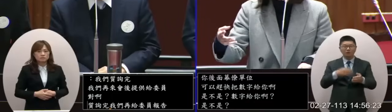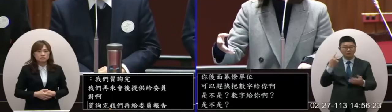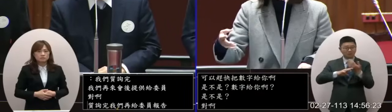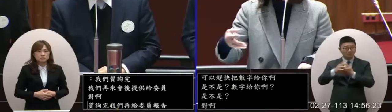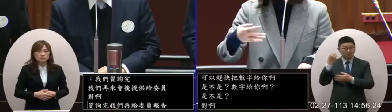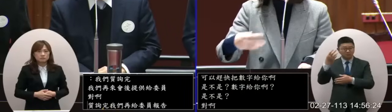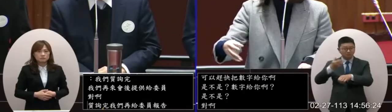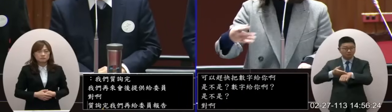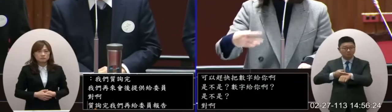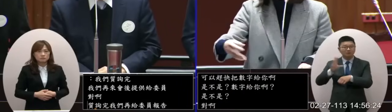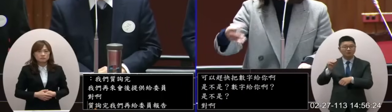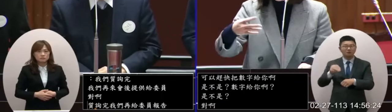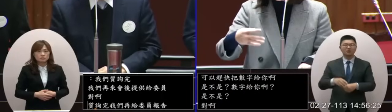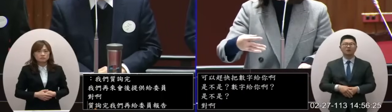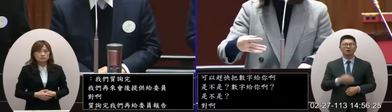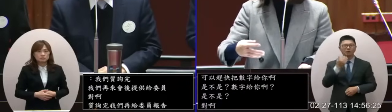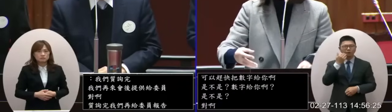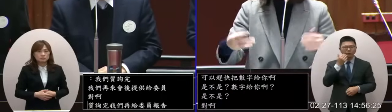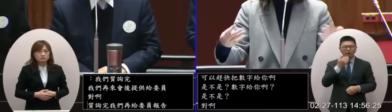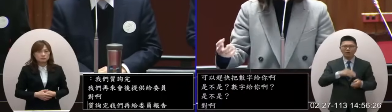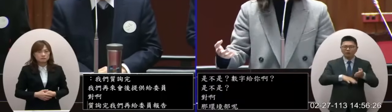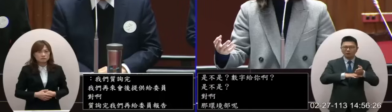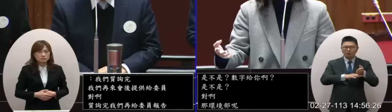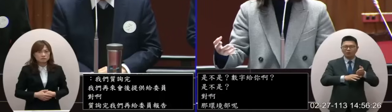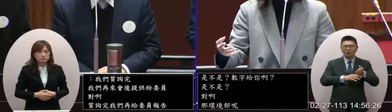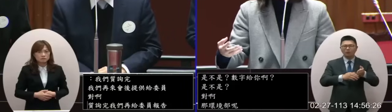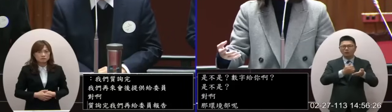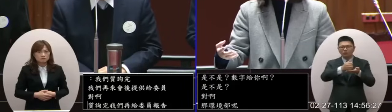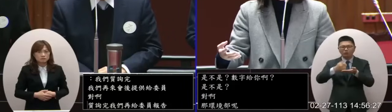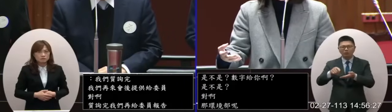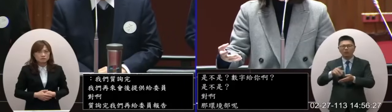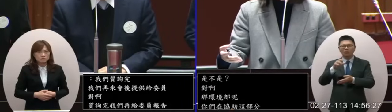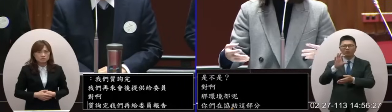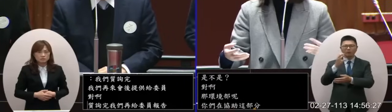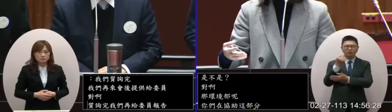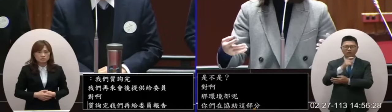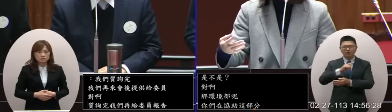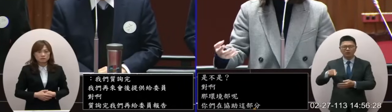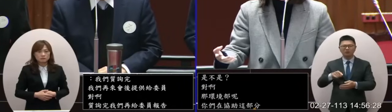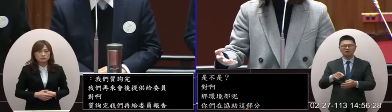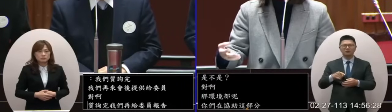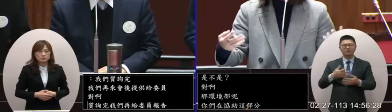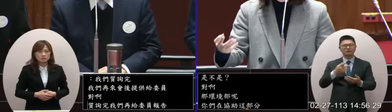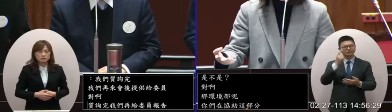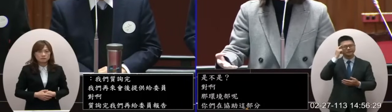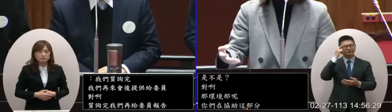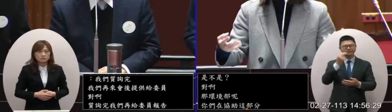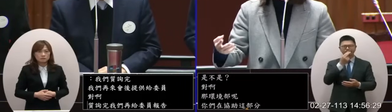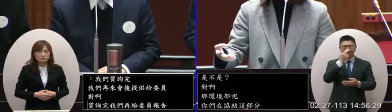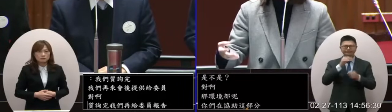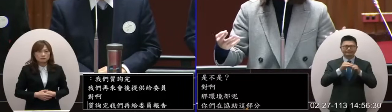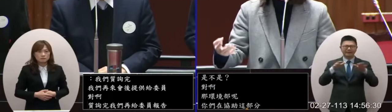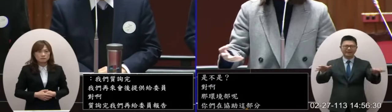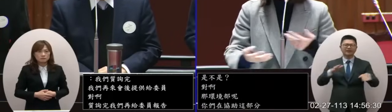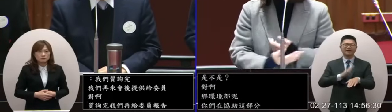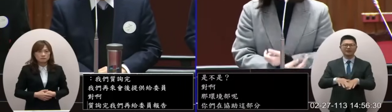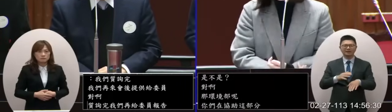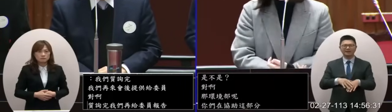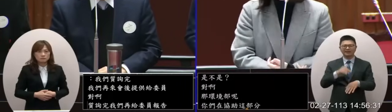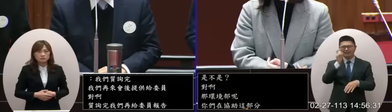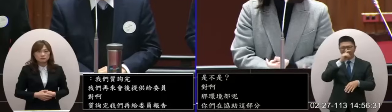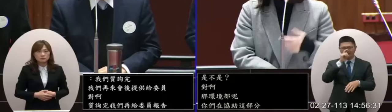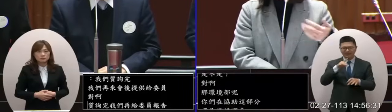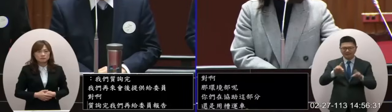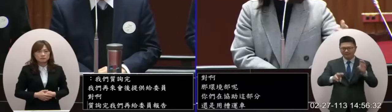漕运车去运送这个过程当中，还是会产生就是不必要的味道啊，或者是脏乱